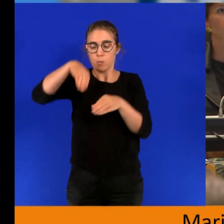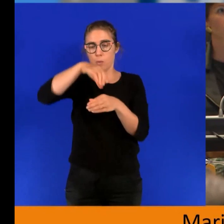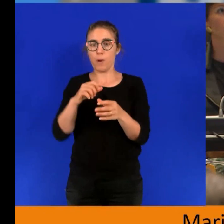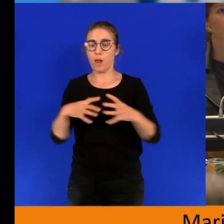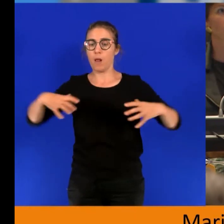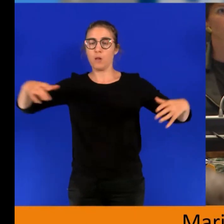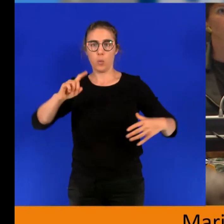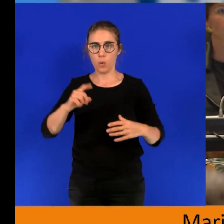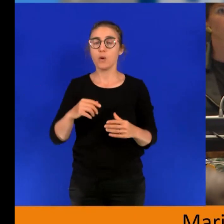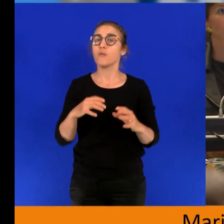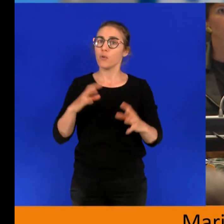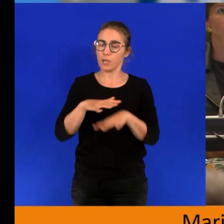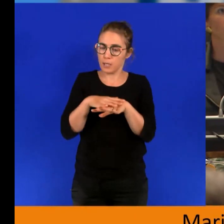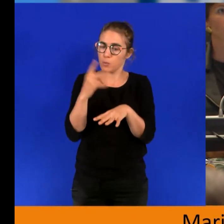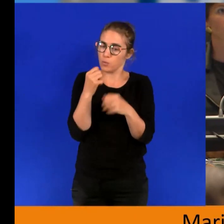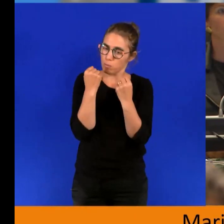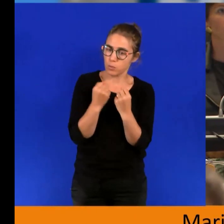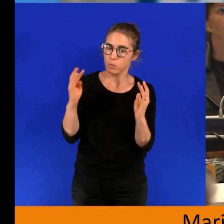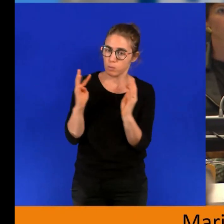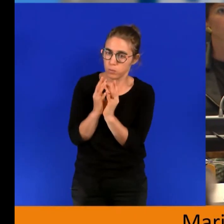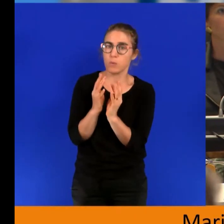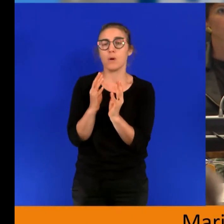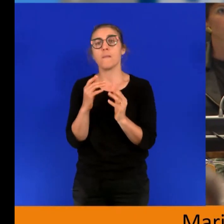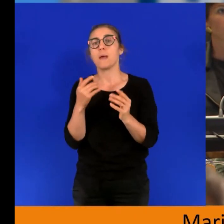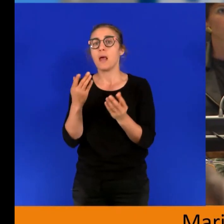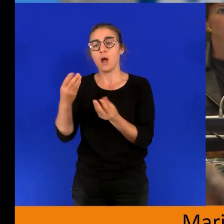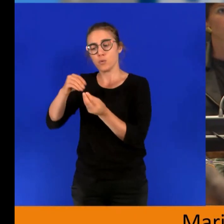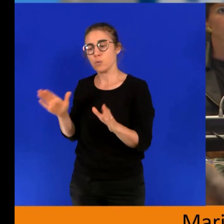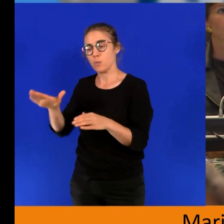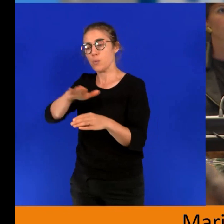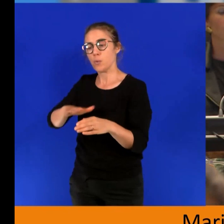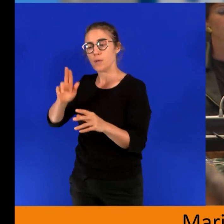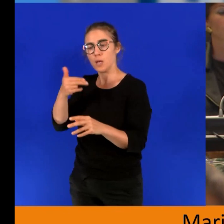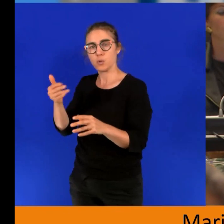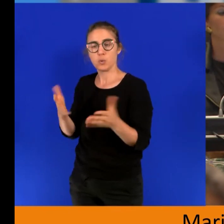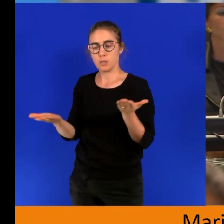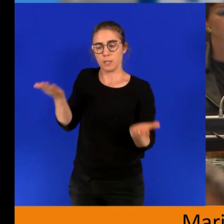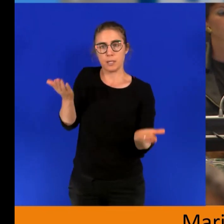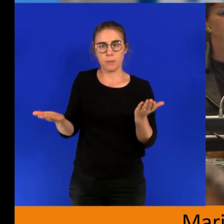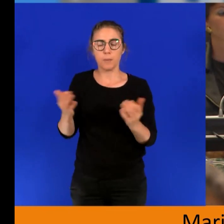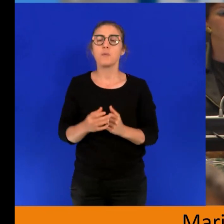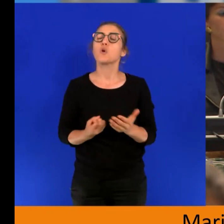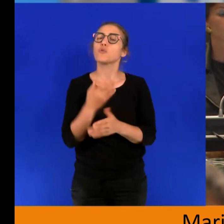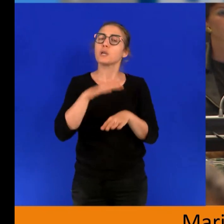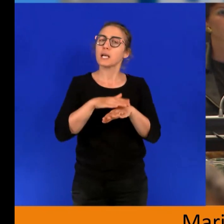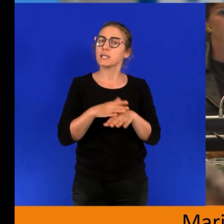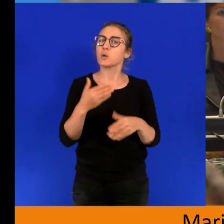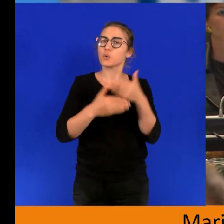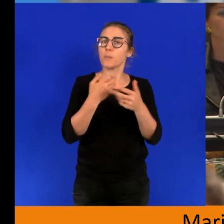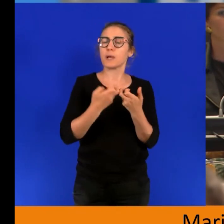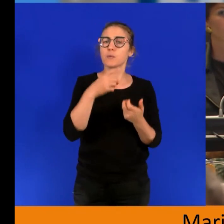tout en prenant soin de donner une place équilibrée aux espaces naturels. La conception des nouveaux quartiers tels que